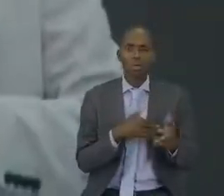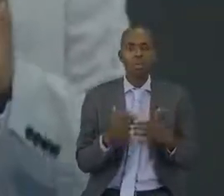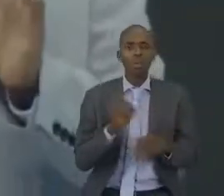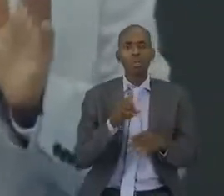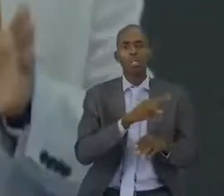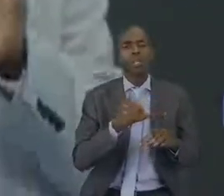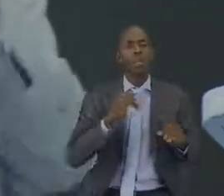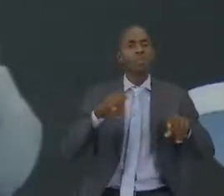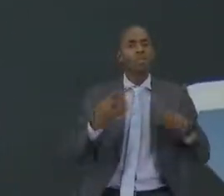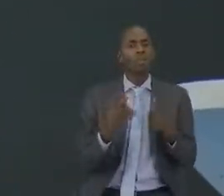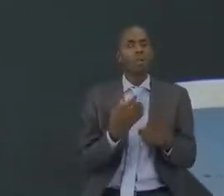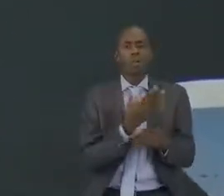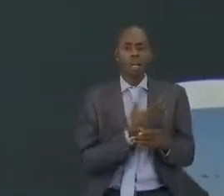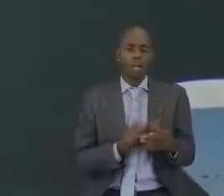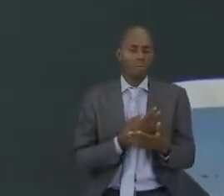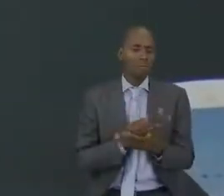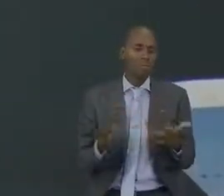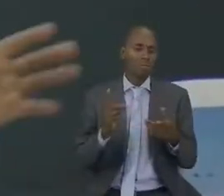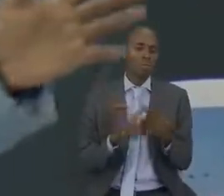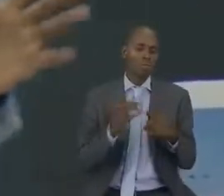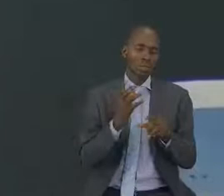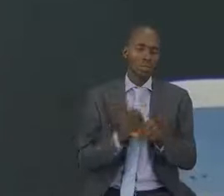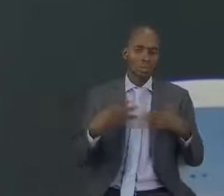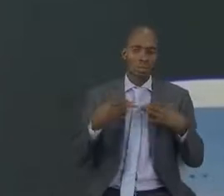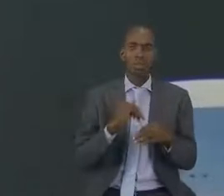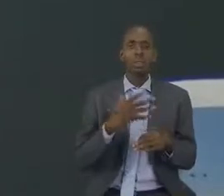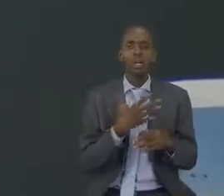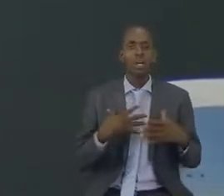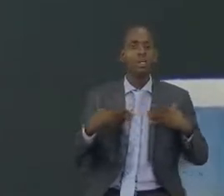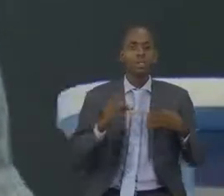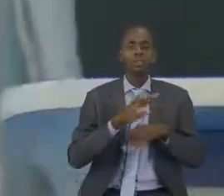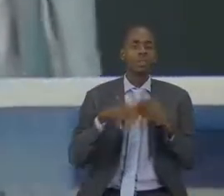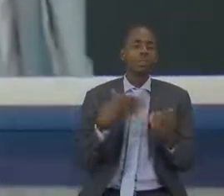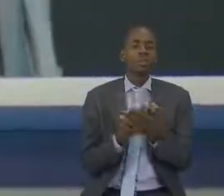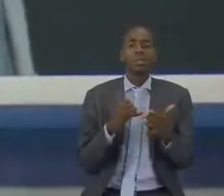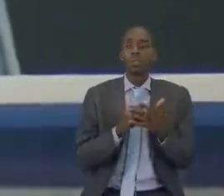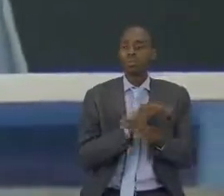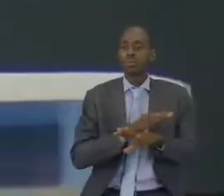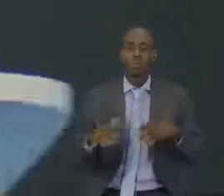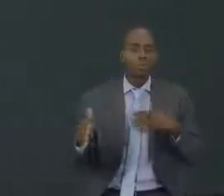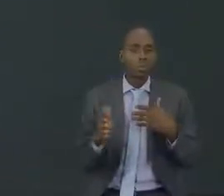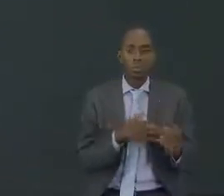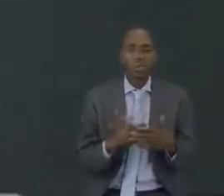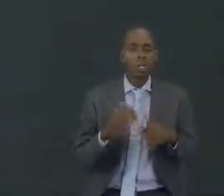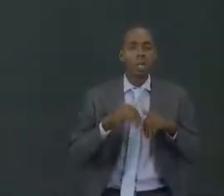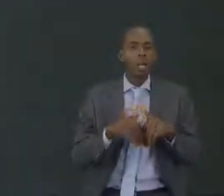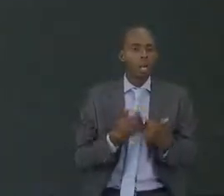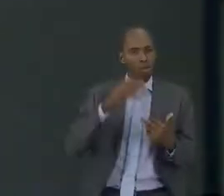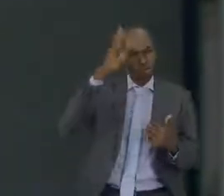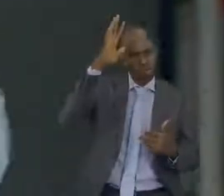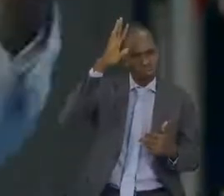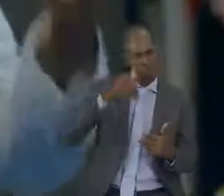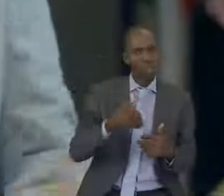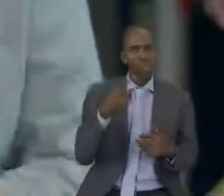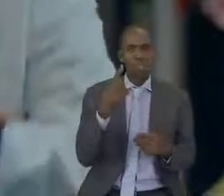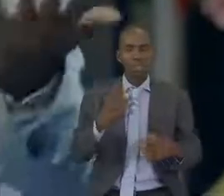été et ils ont échoué de recevoir la guérison, guérissant tout, peu importe. Le cas